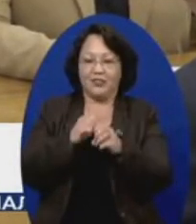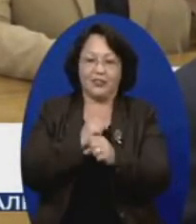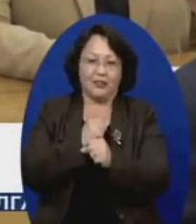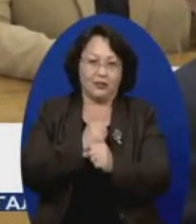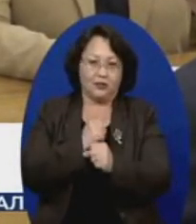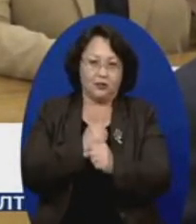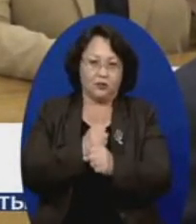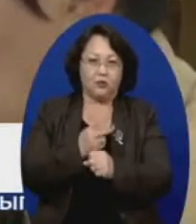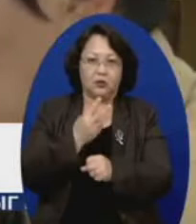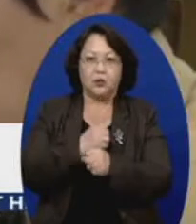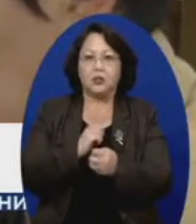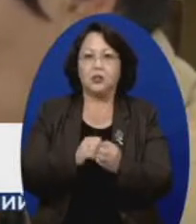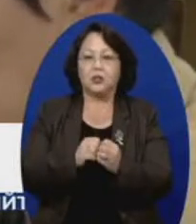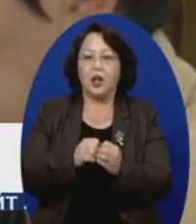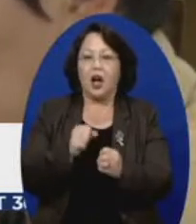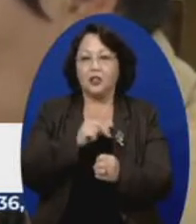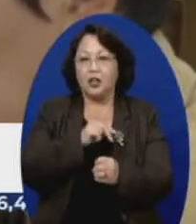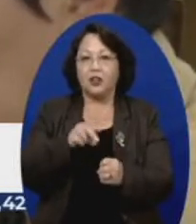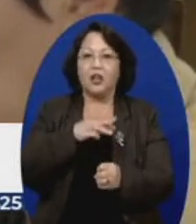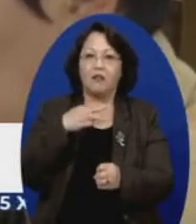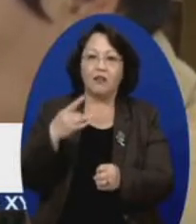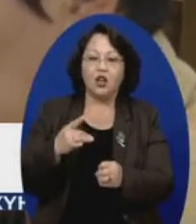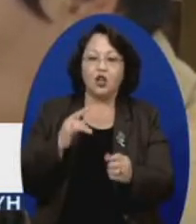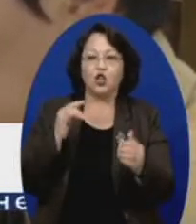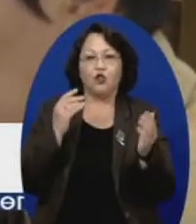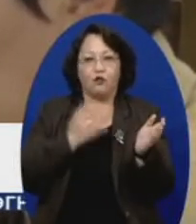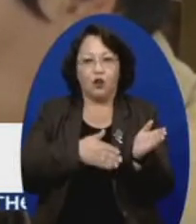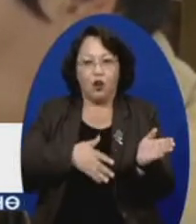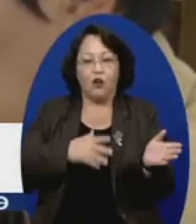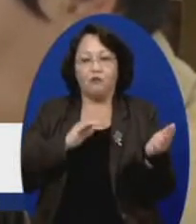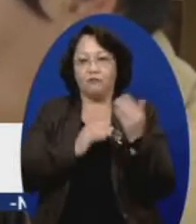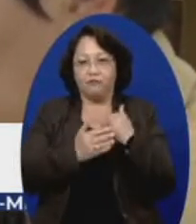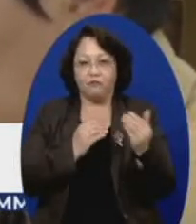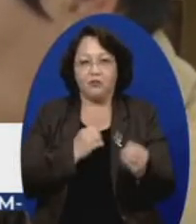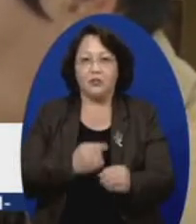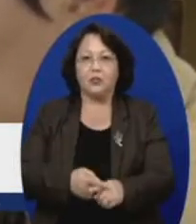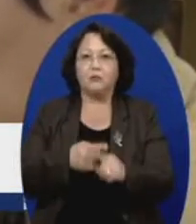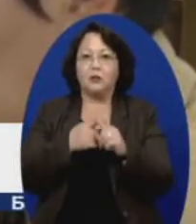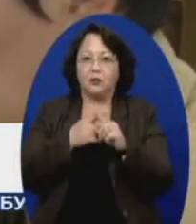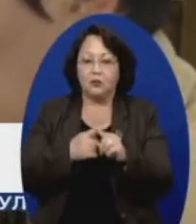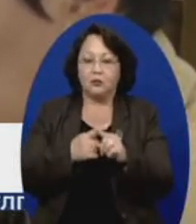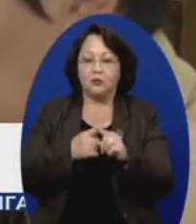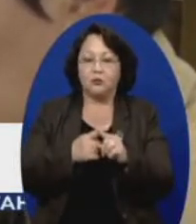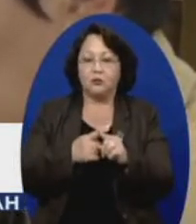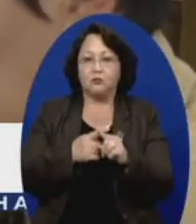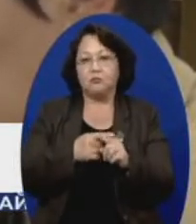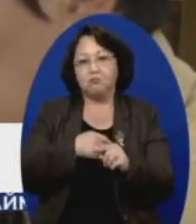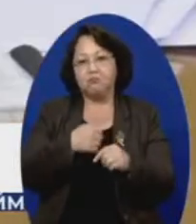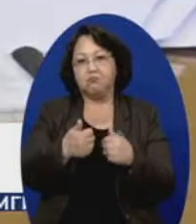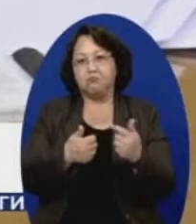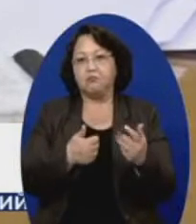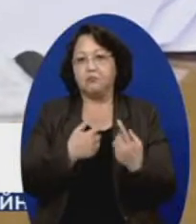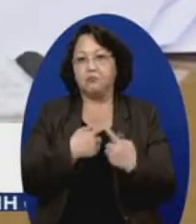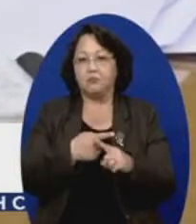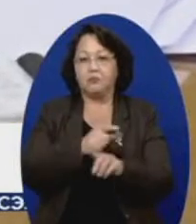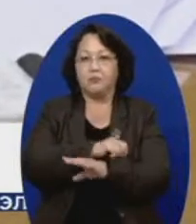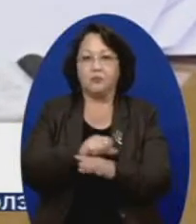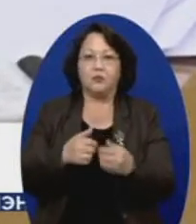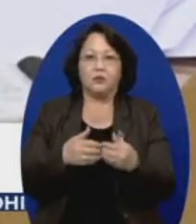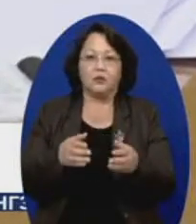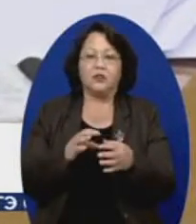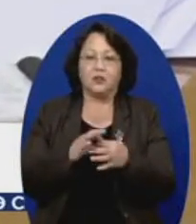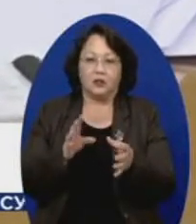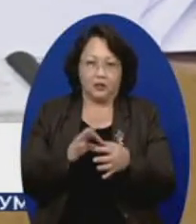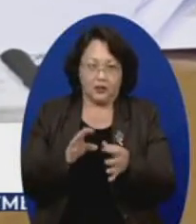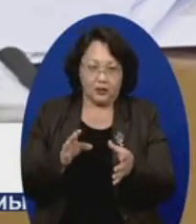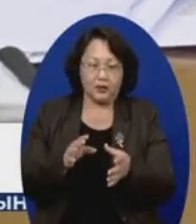улсын хилийн байнгын ажиллагаатай авто замын боомтын ачаа тээврийн хөдөлгөөнийг нэмэгдүүлэх, бичигт зүүн хатавч боомтын үйл ажиллагааг ойрын хугацаанд сэргээх